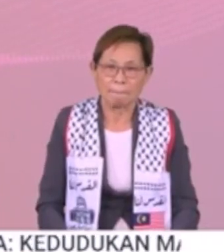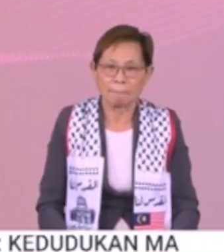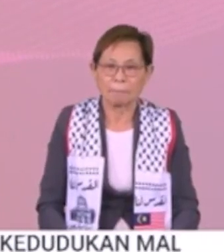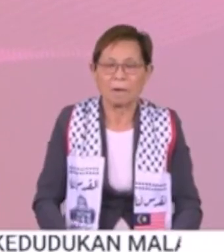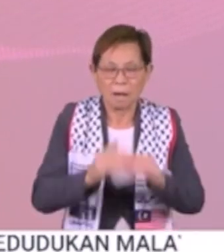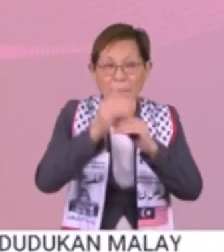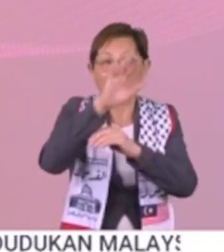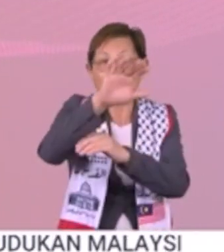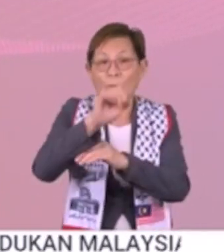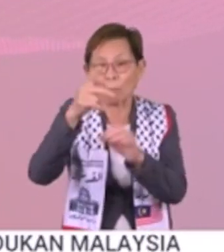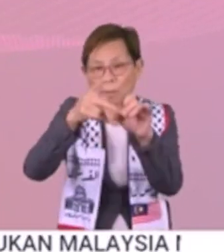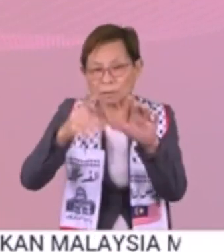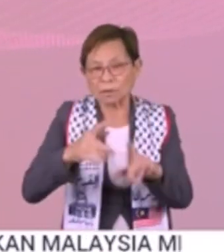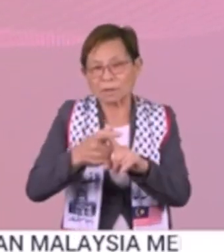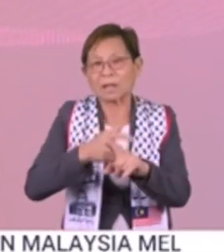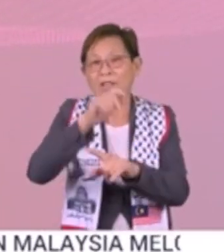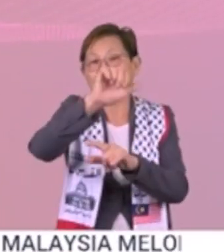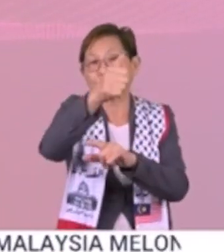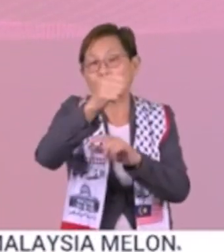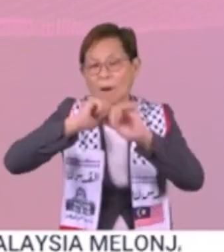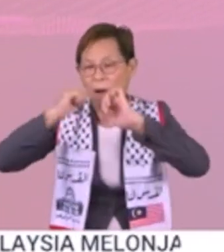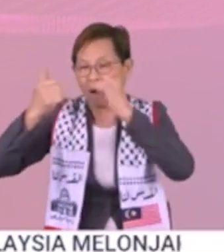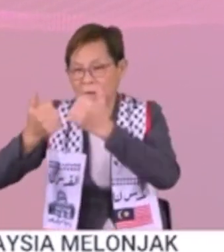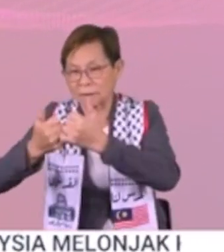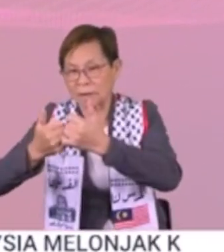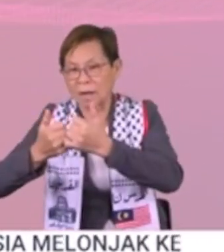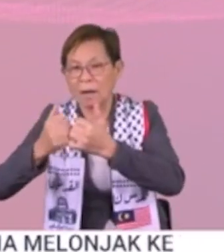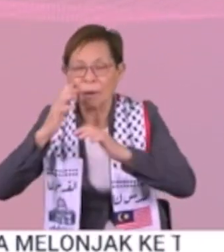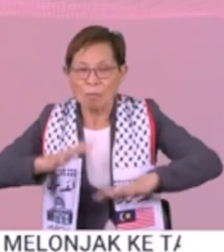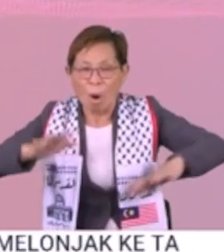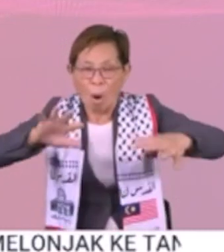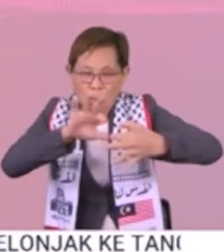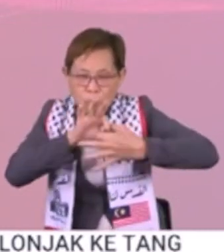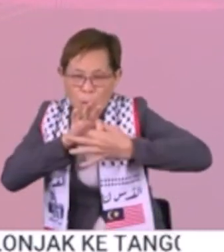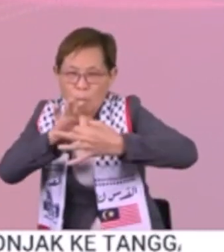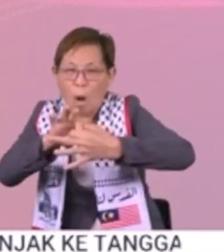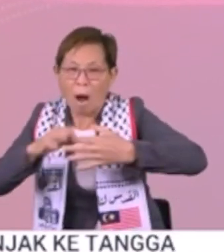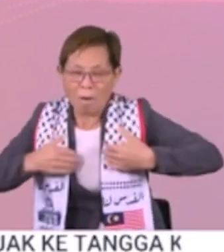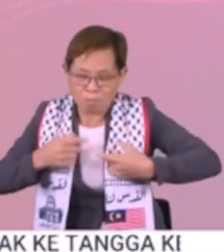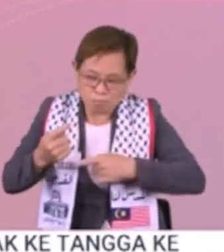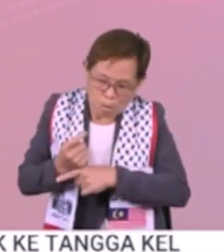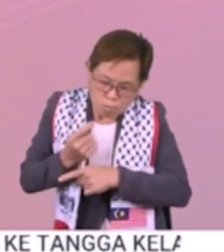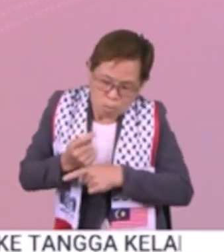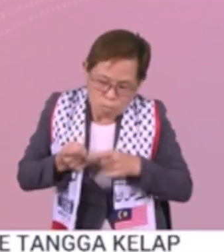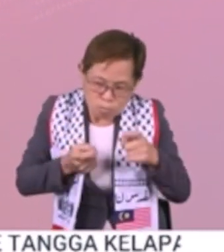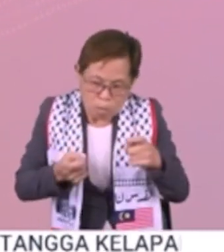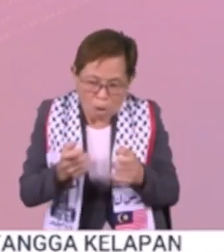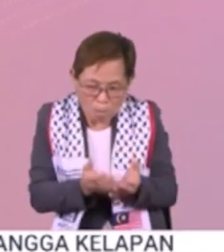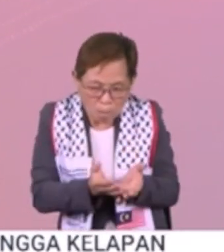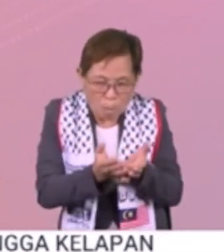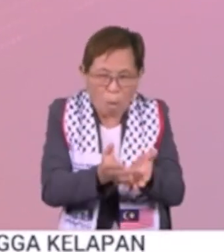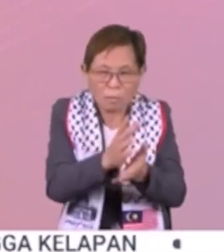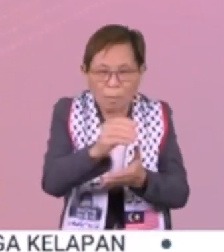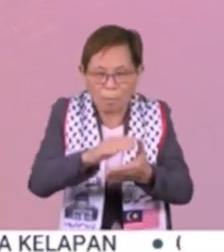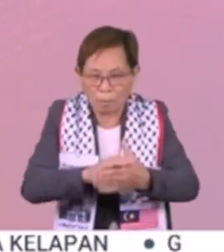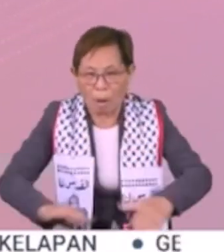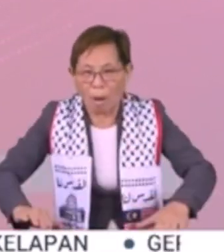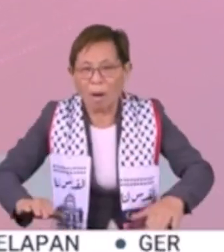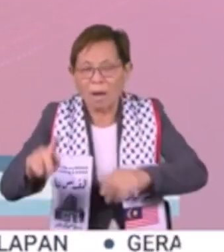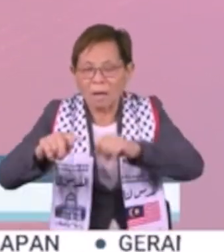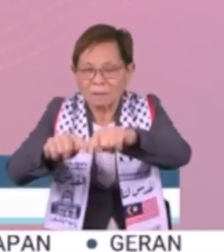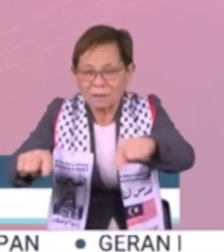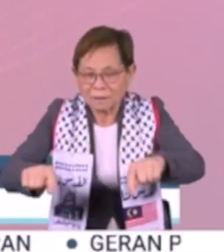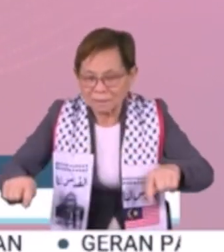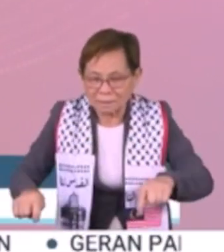lebih 50 peserta daripada 10 agensi Bencana Daerah Kampar berkolaborasi mengadakan latihan pengendalian bot dan penyelamat di air di